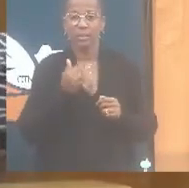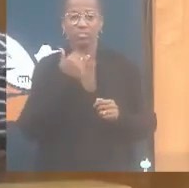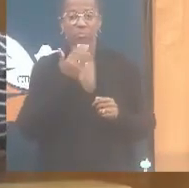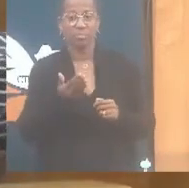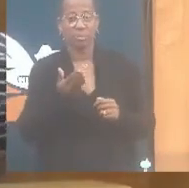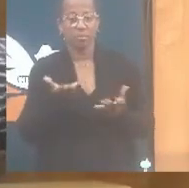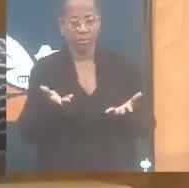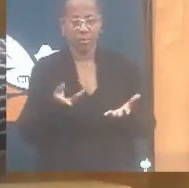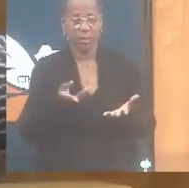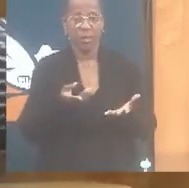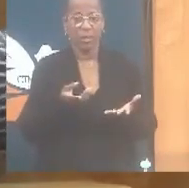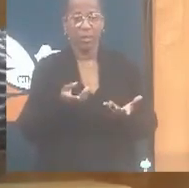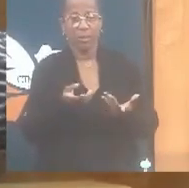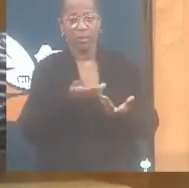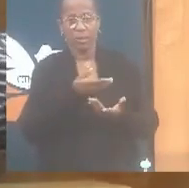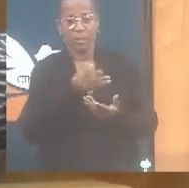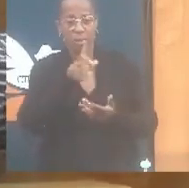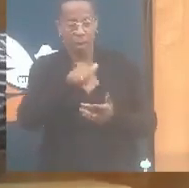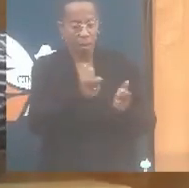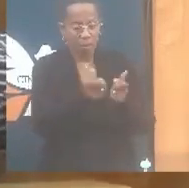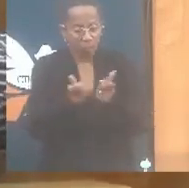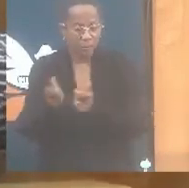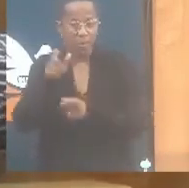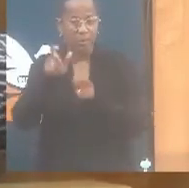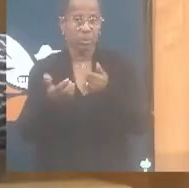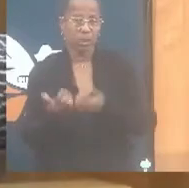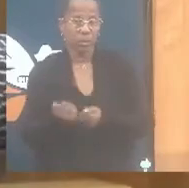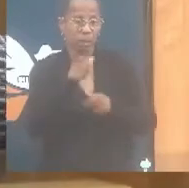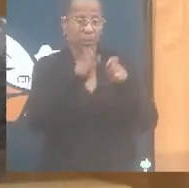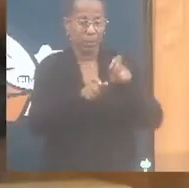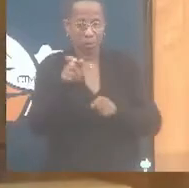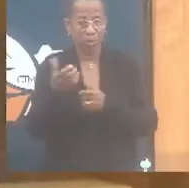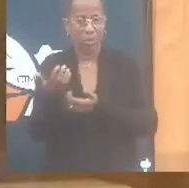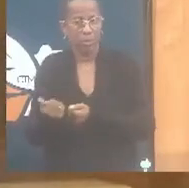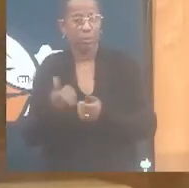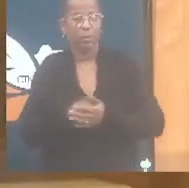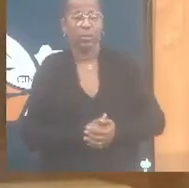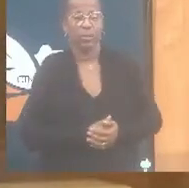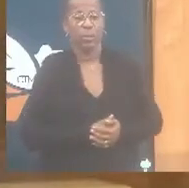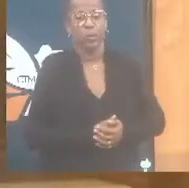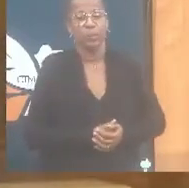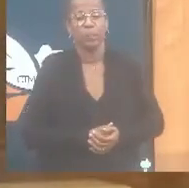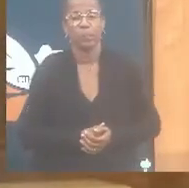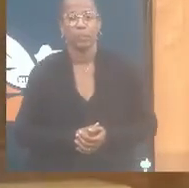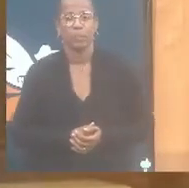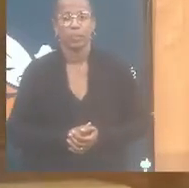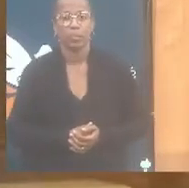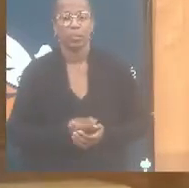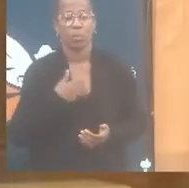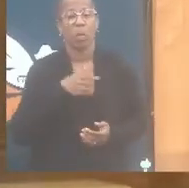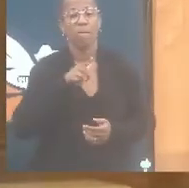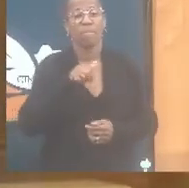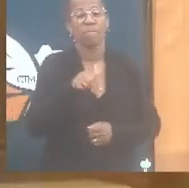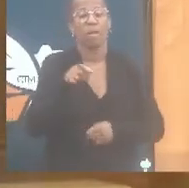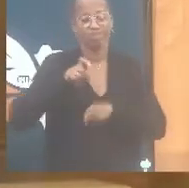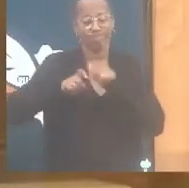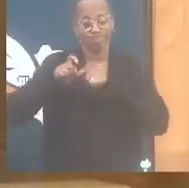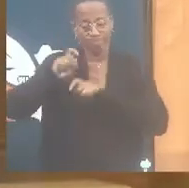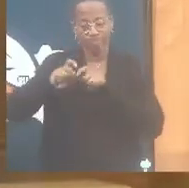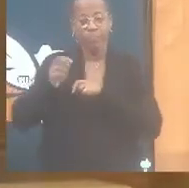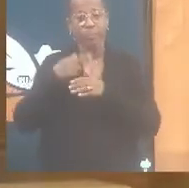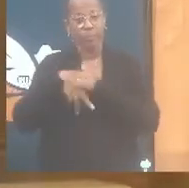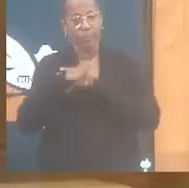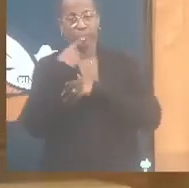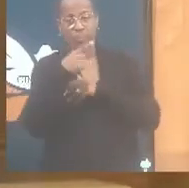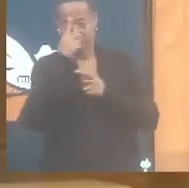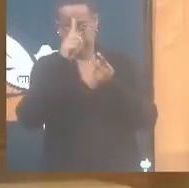attendent et il y a des entreprises qui attendent. Alors, je vais revenir